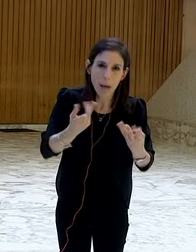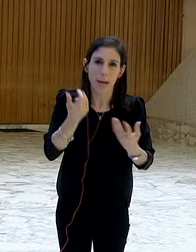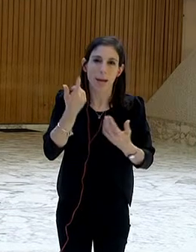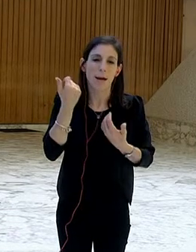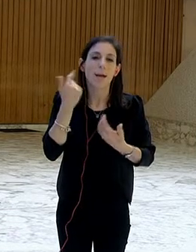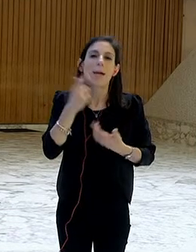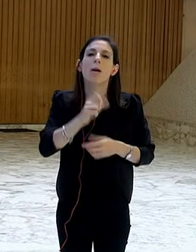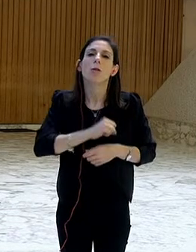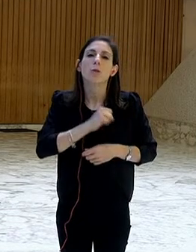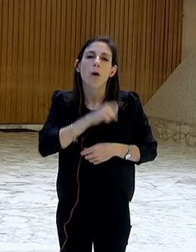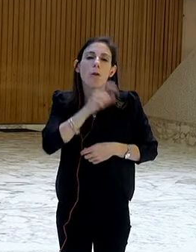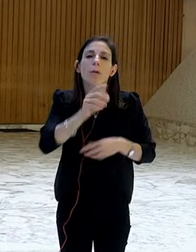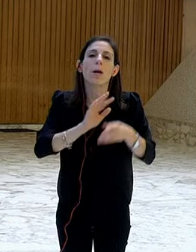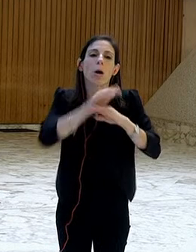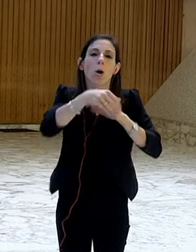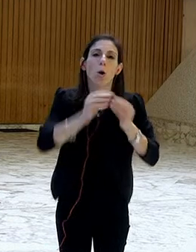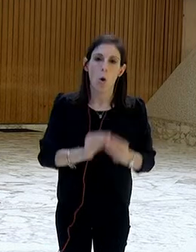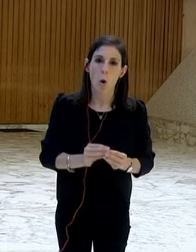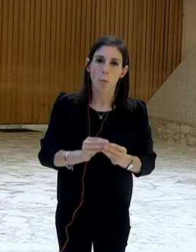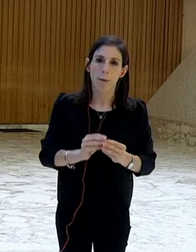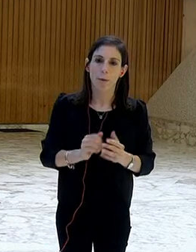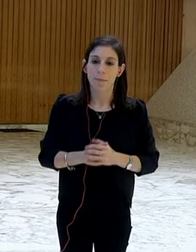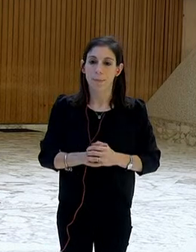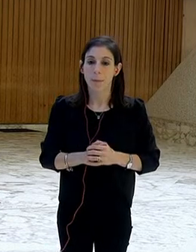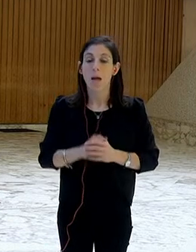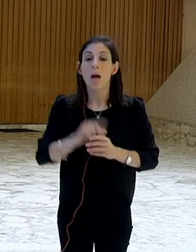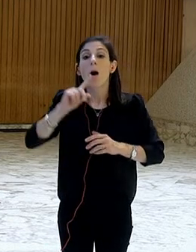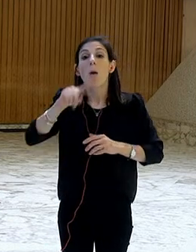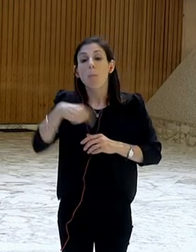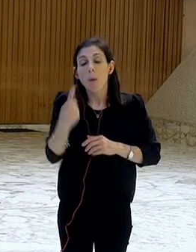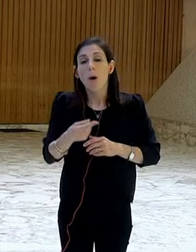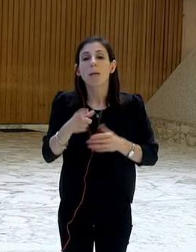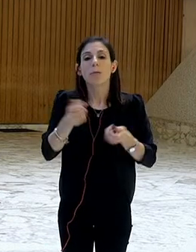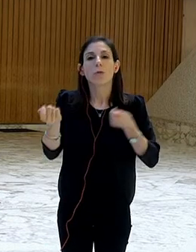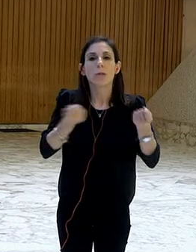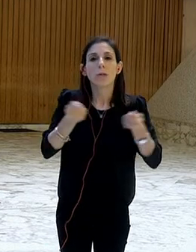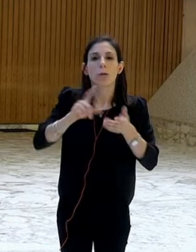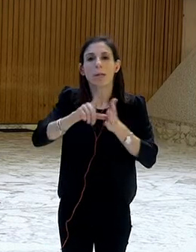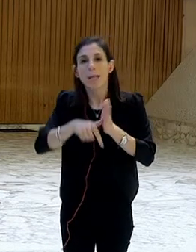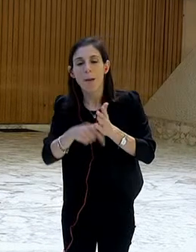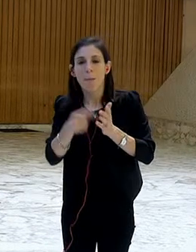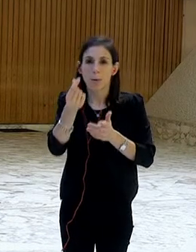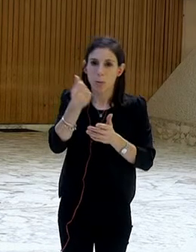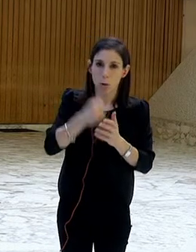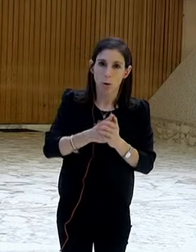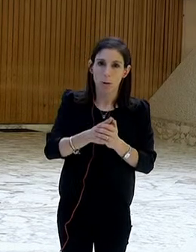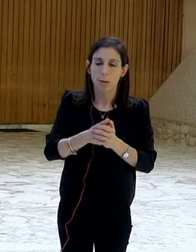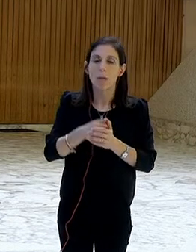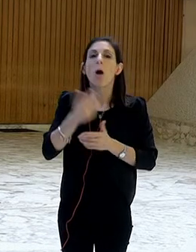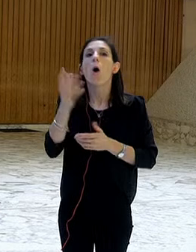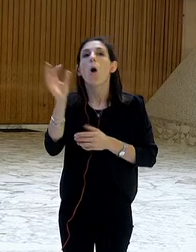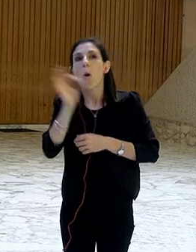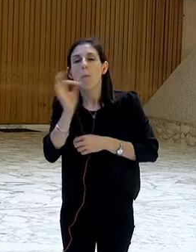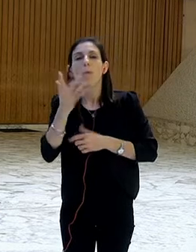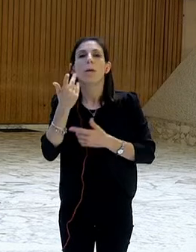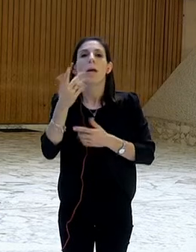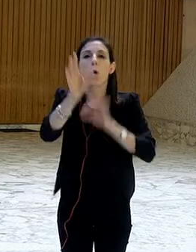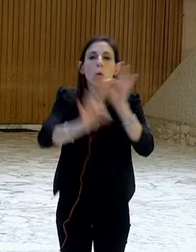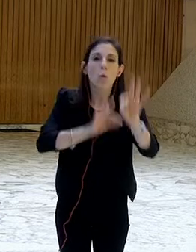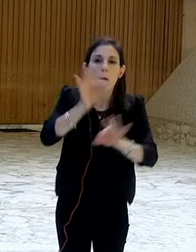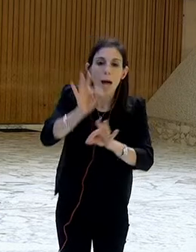5. La gestion du temps et des finances. 6. Comment prendre soin de soi-même et éviter le